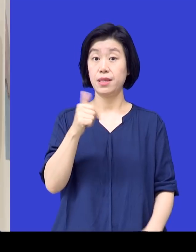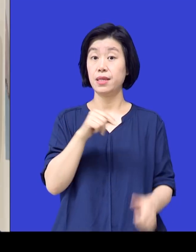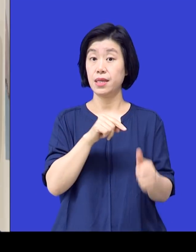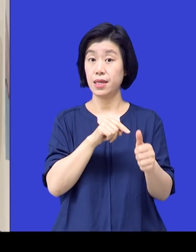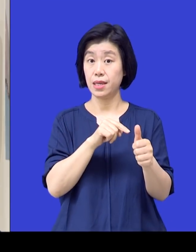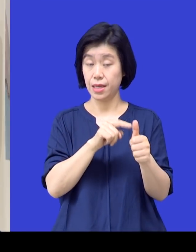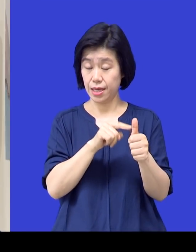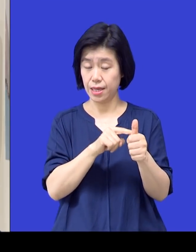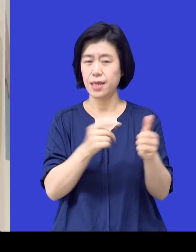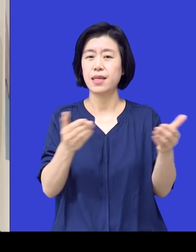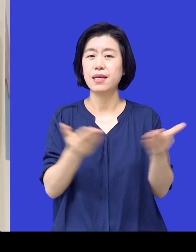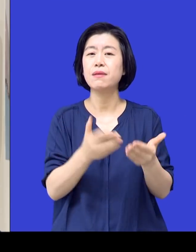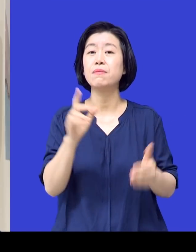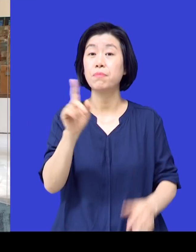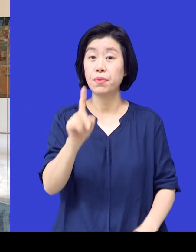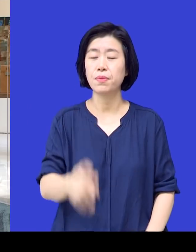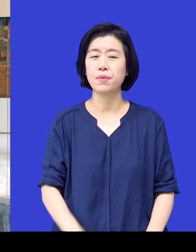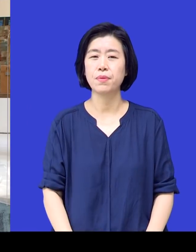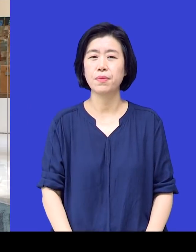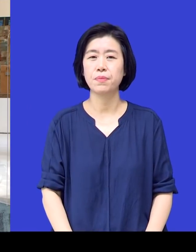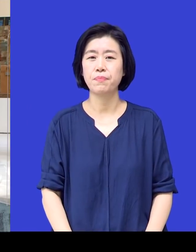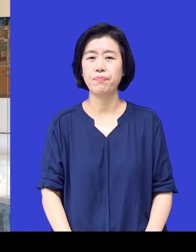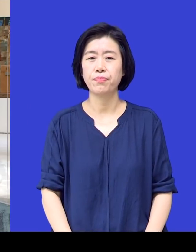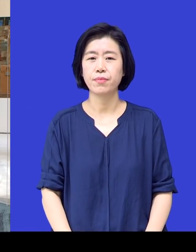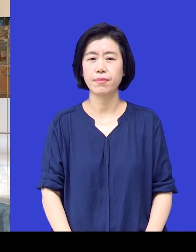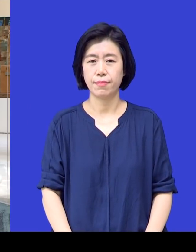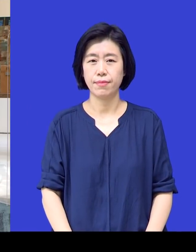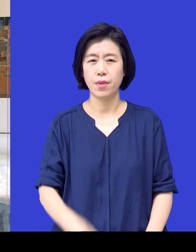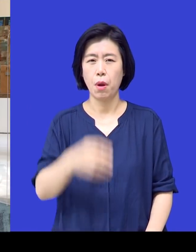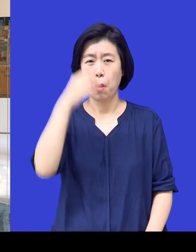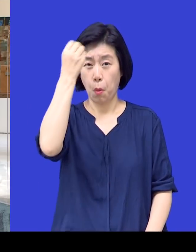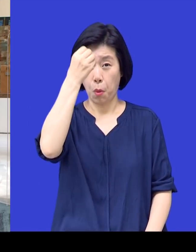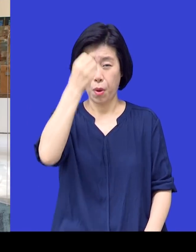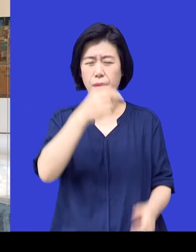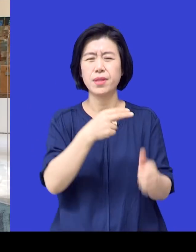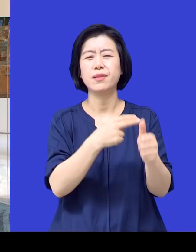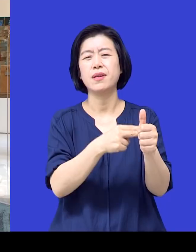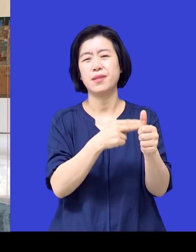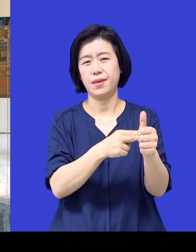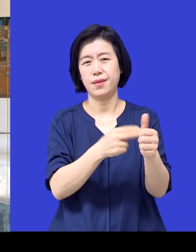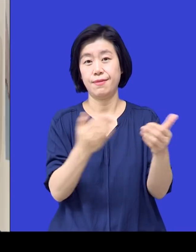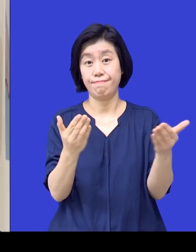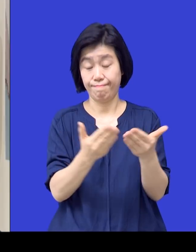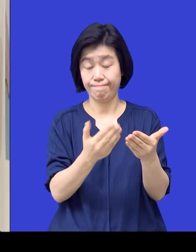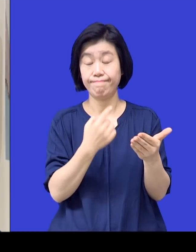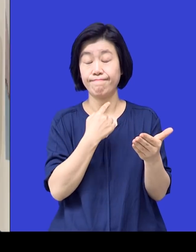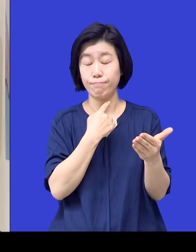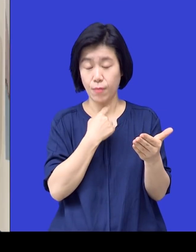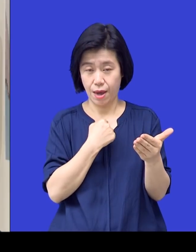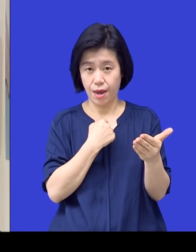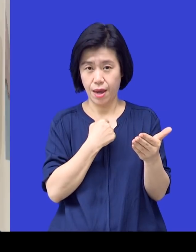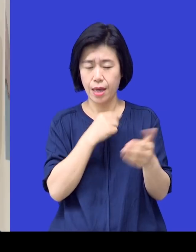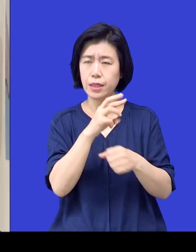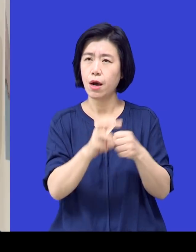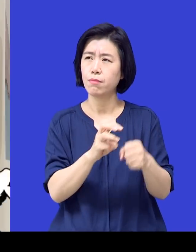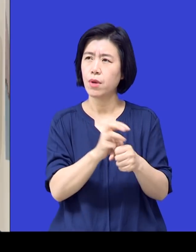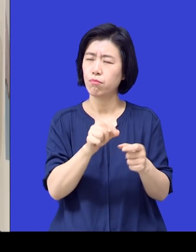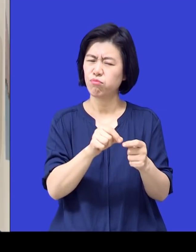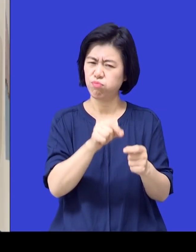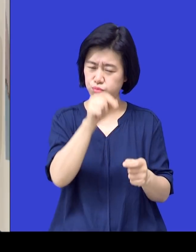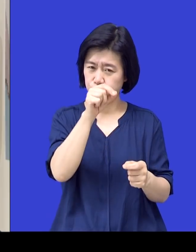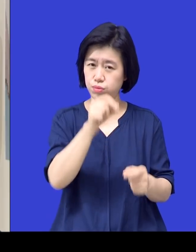30여 년을 한국에서 네. 이 교사 선생님으로 고등학교에 계시다가 예.